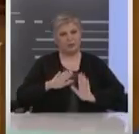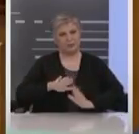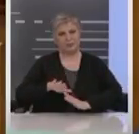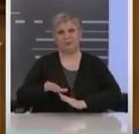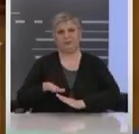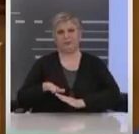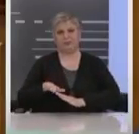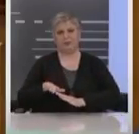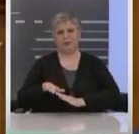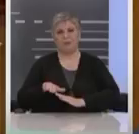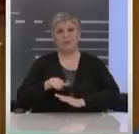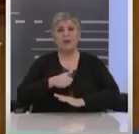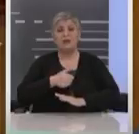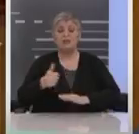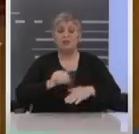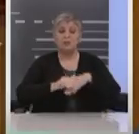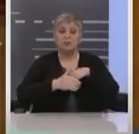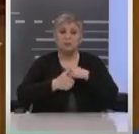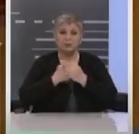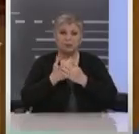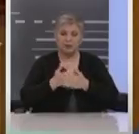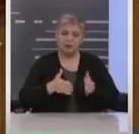και να κοιτάξουμε μπροστά,